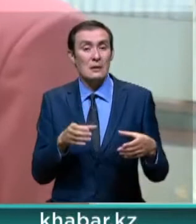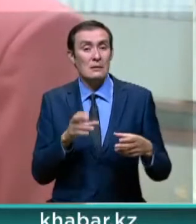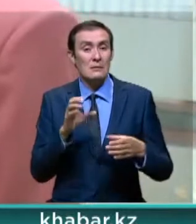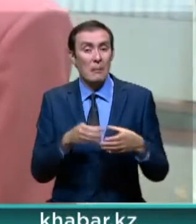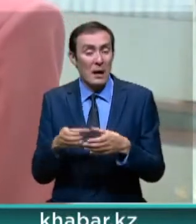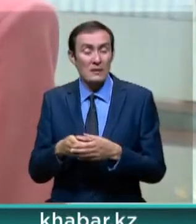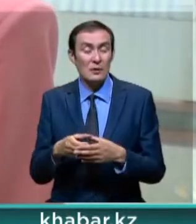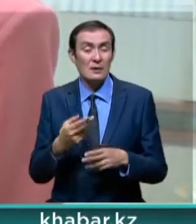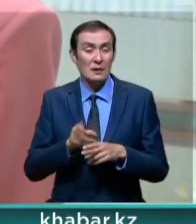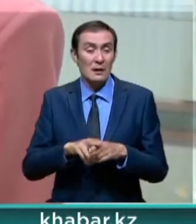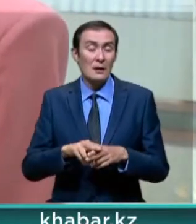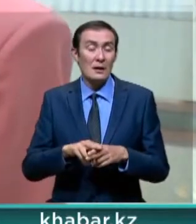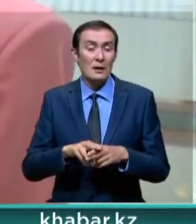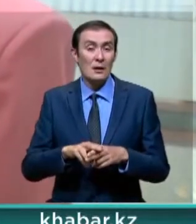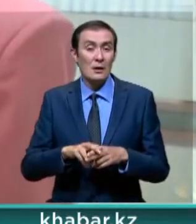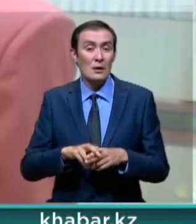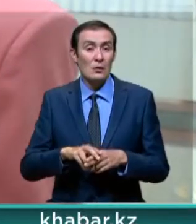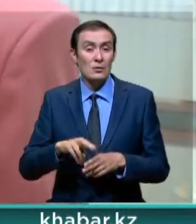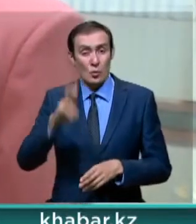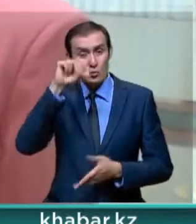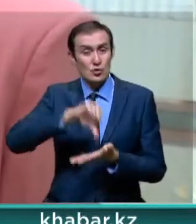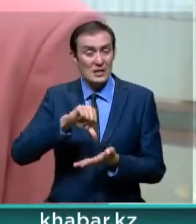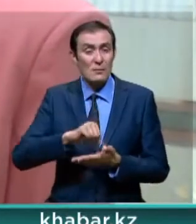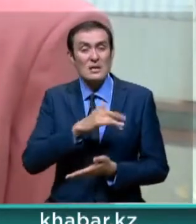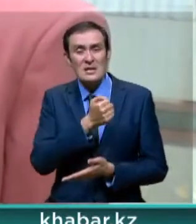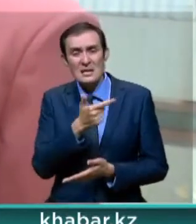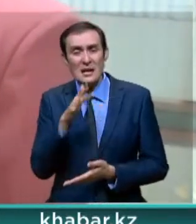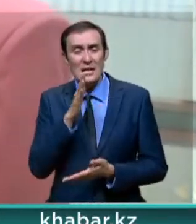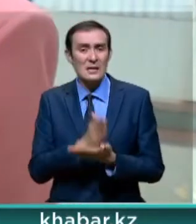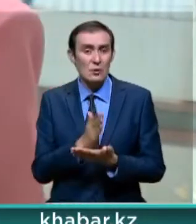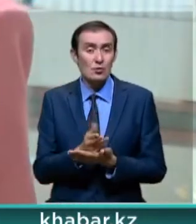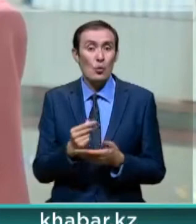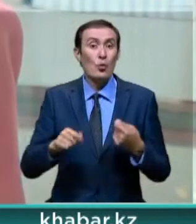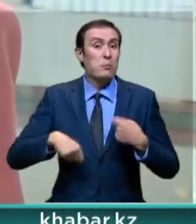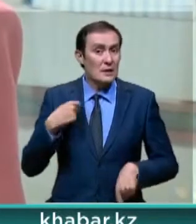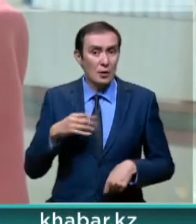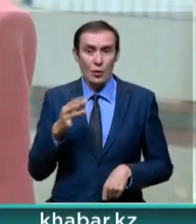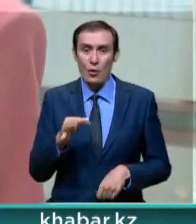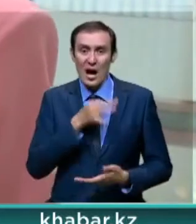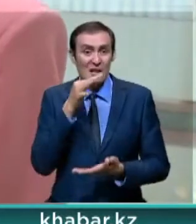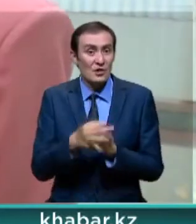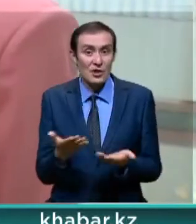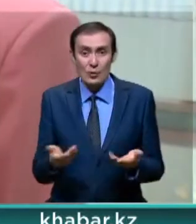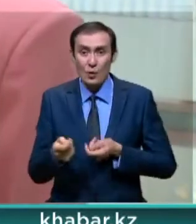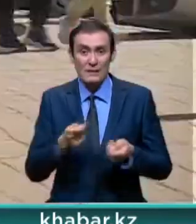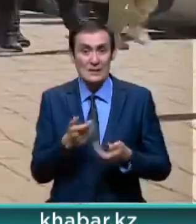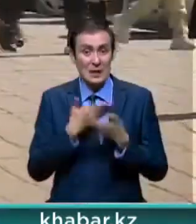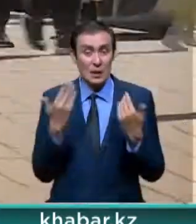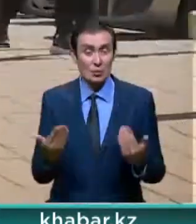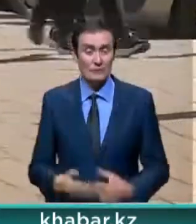относящие к квазигосударственному сектору, несколько лет подряд имеют убытки, но при этом ответственность руководителей не